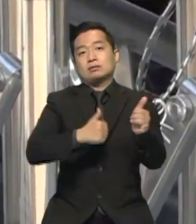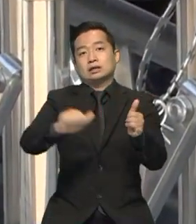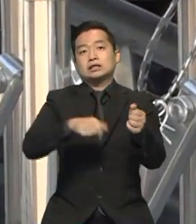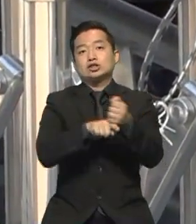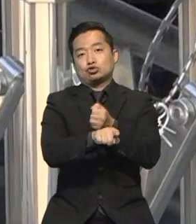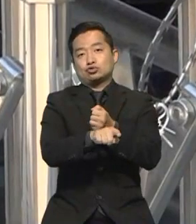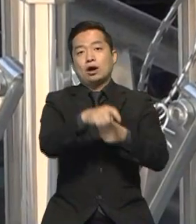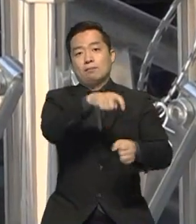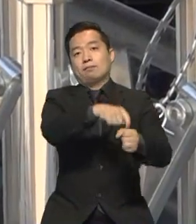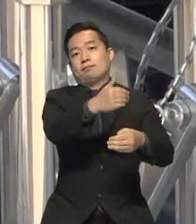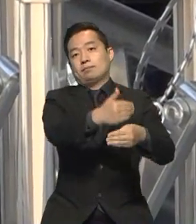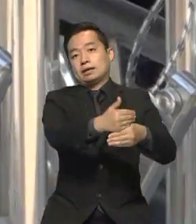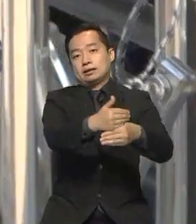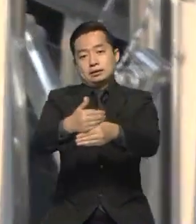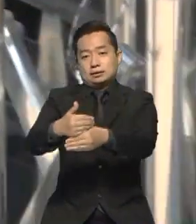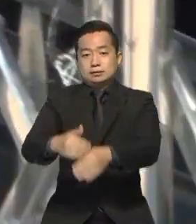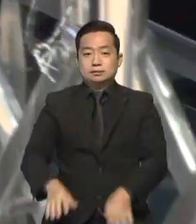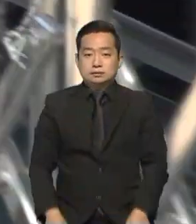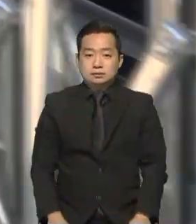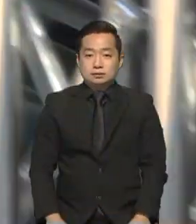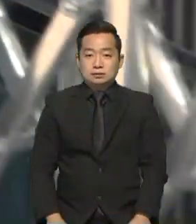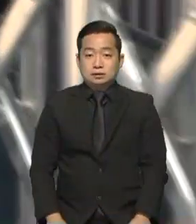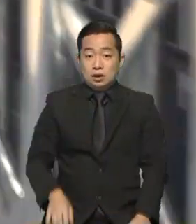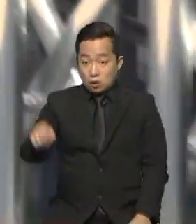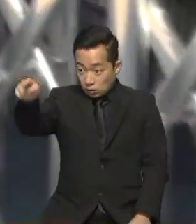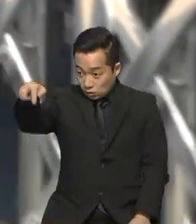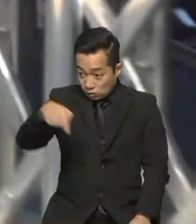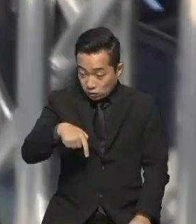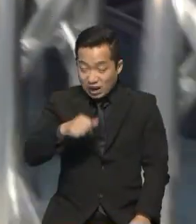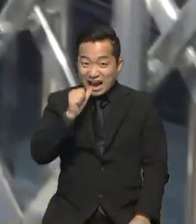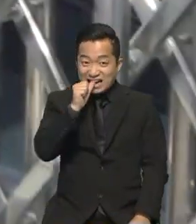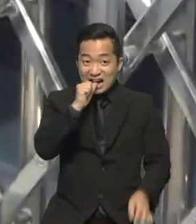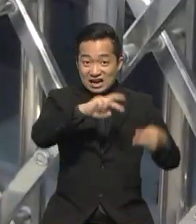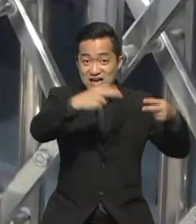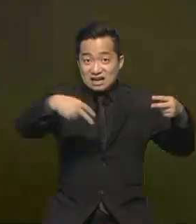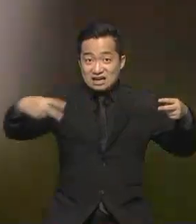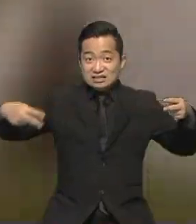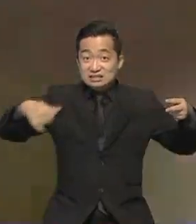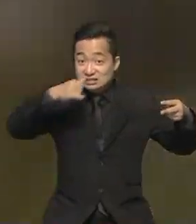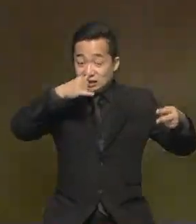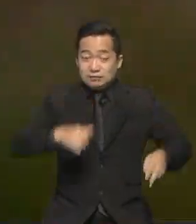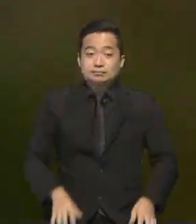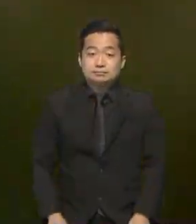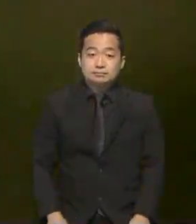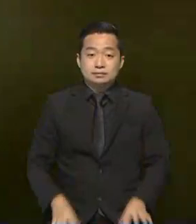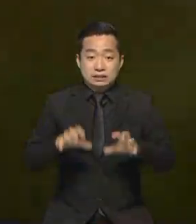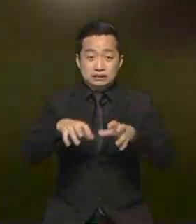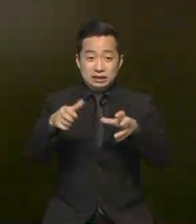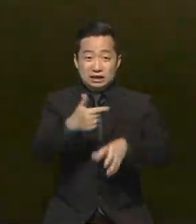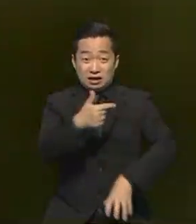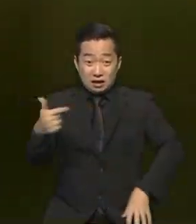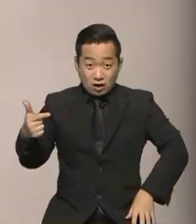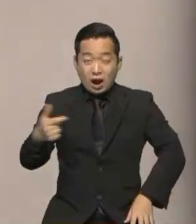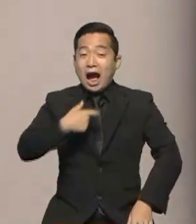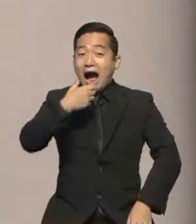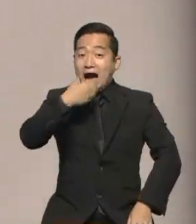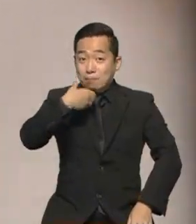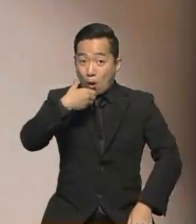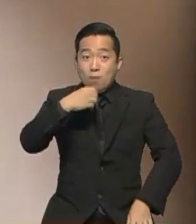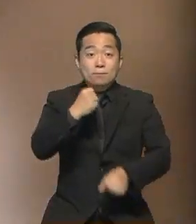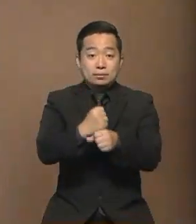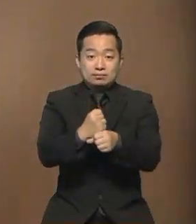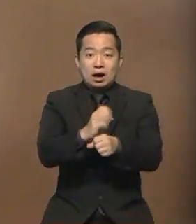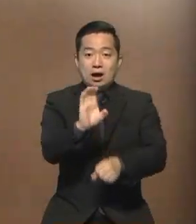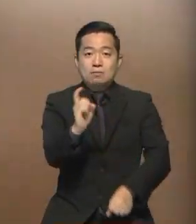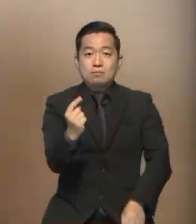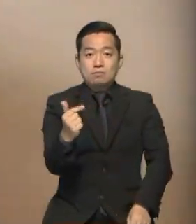이유로 봉쇄됐는데 이렇게 출입구에 철조망까지 쳐져 있습니다. 세계 최대 아이폰 생산기지인 중국